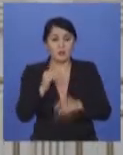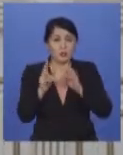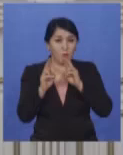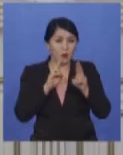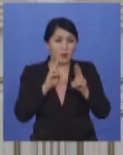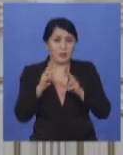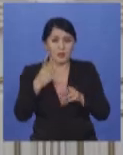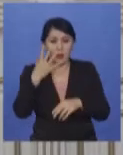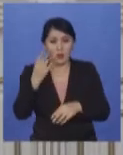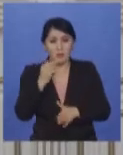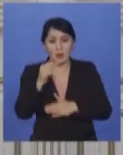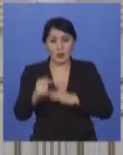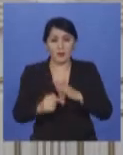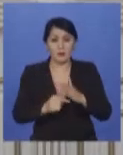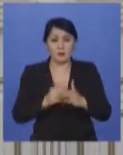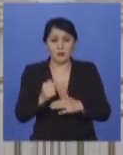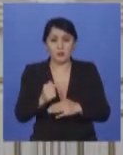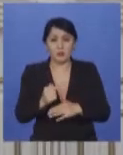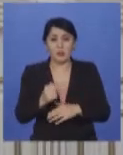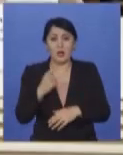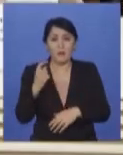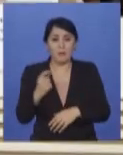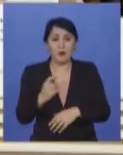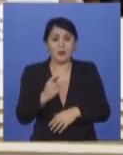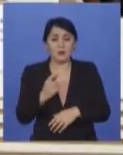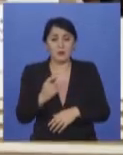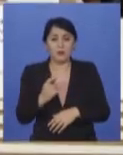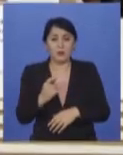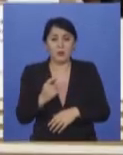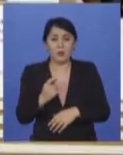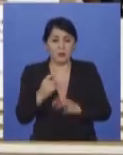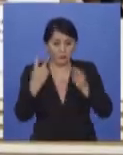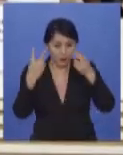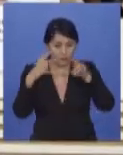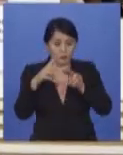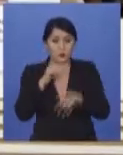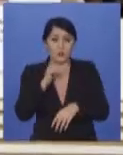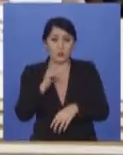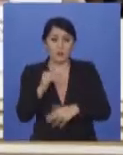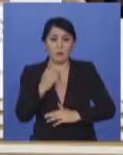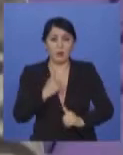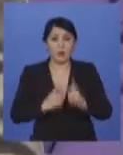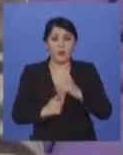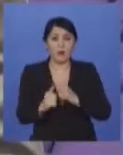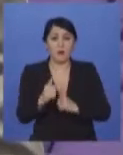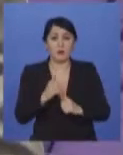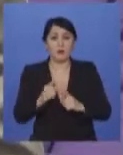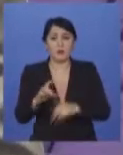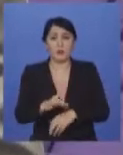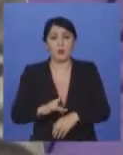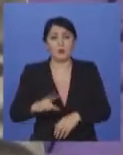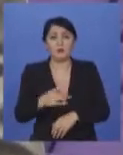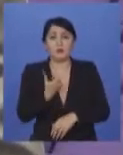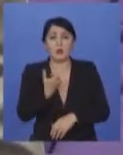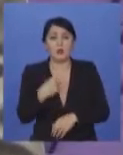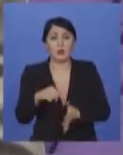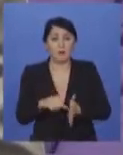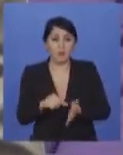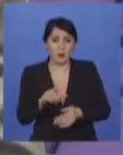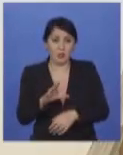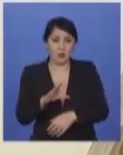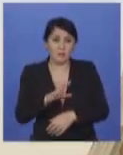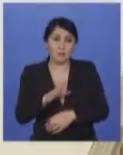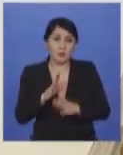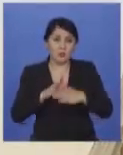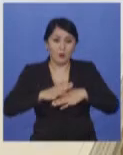конференцияға Алматы қаласы экономика институтының өкілдері, жергілікті университеттің профессорлық оқытушылық құрамы және өңір зиялылары қатысты. Сондай